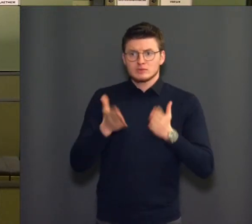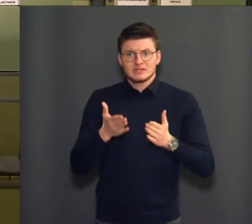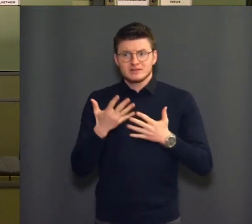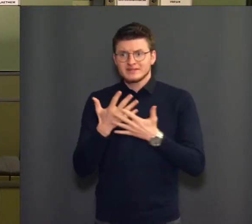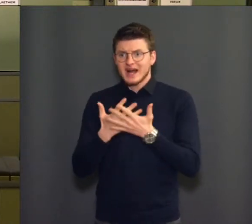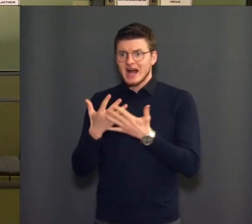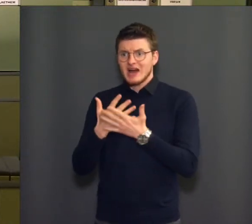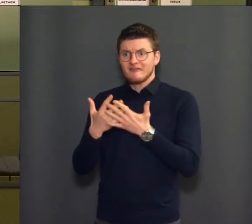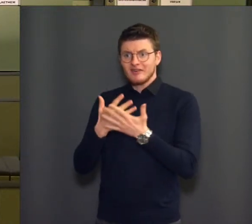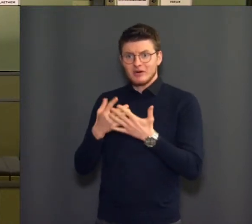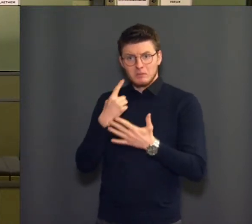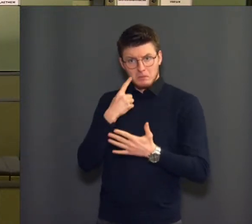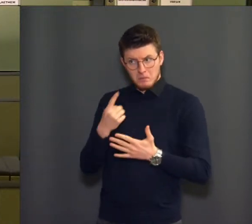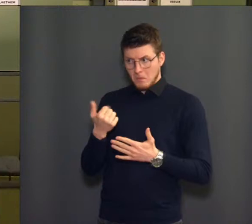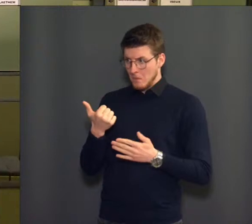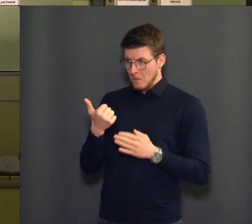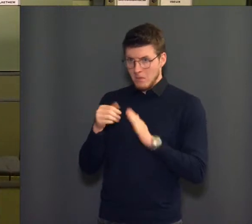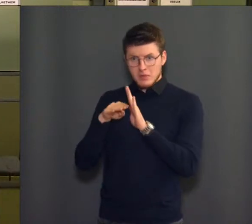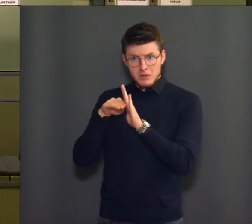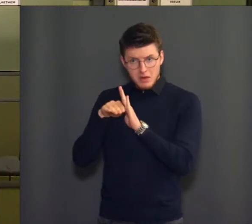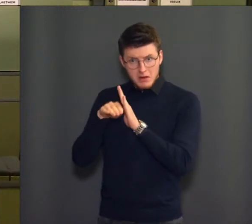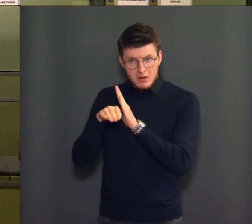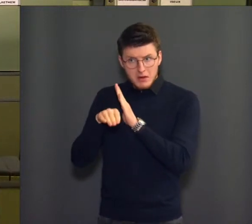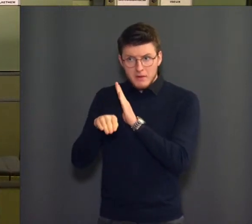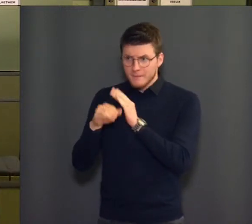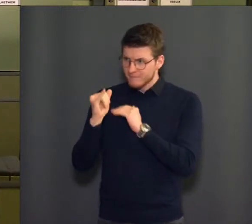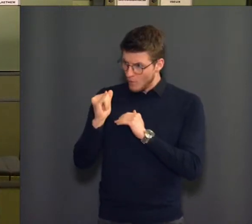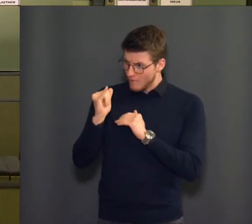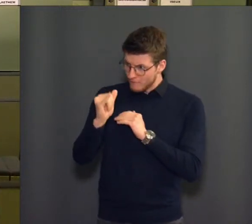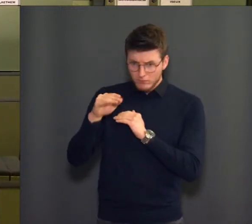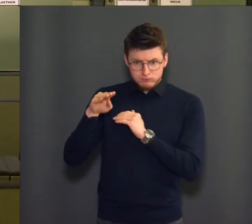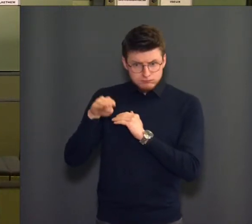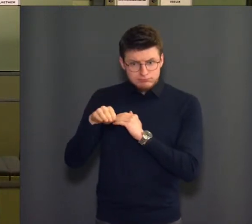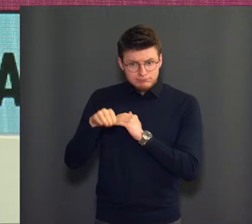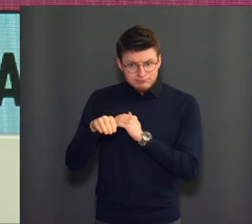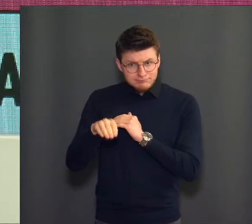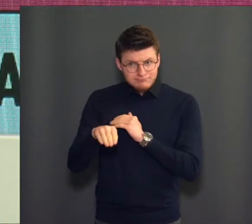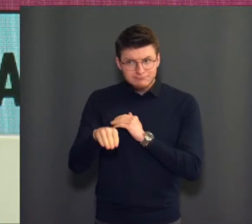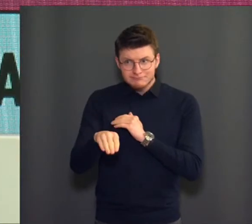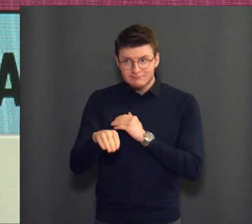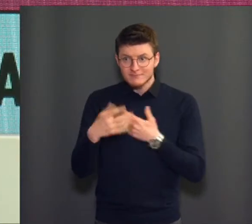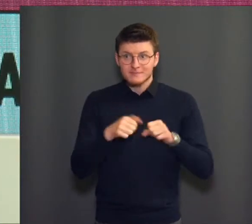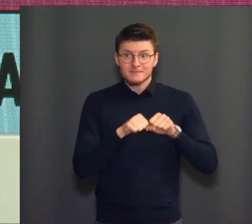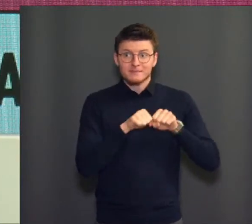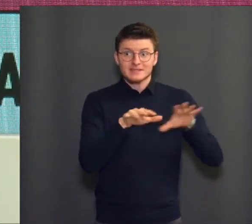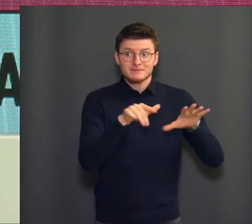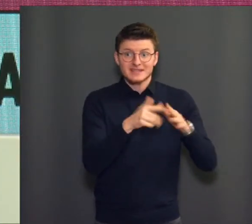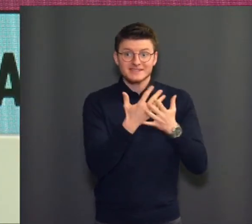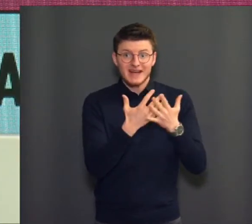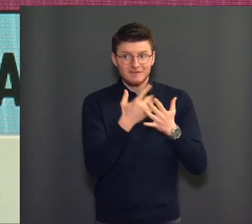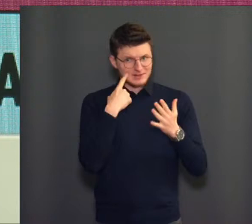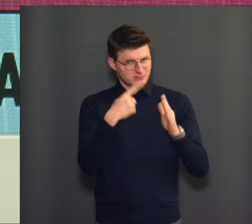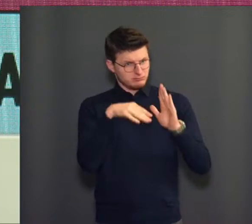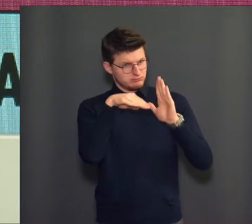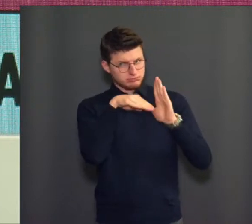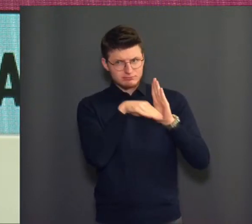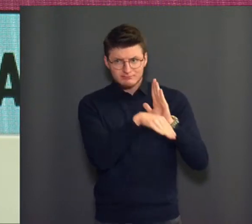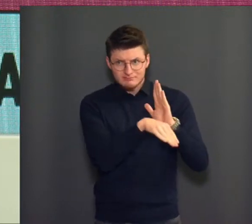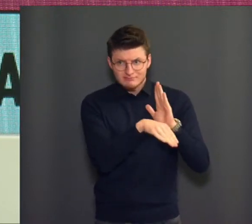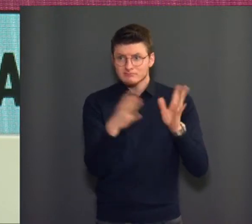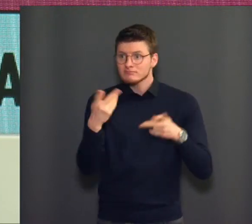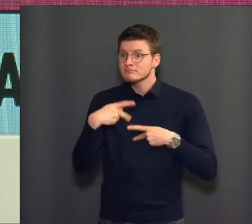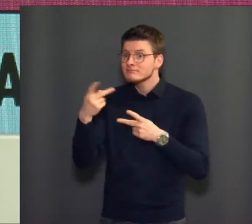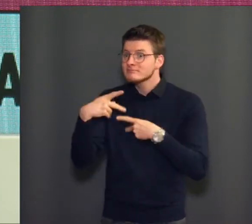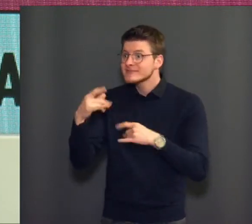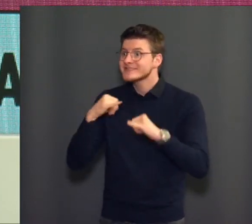zich verder. De besmettingscijfers dalen verder en ook de nieuwe ziekenhuisopnames dalen vandaag voor